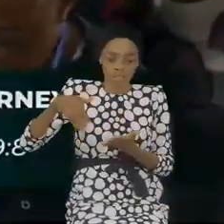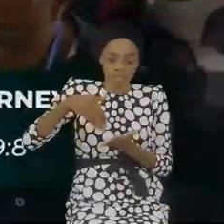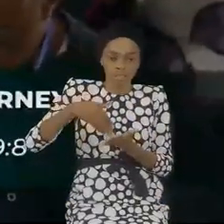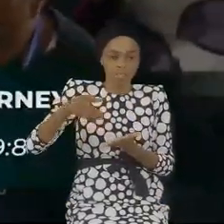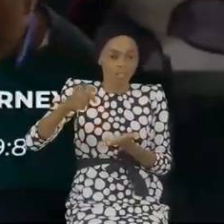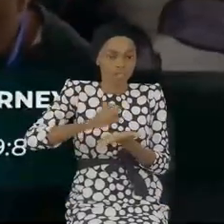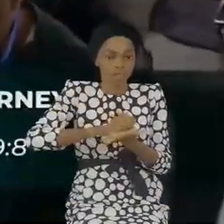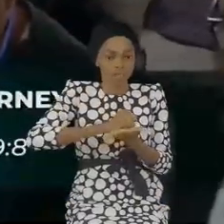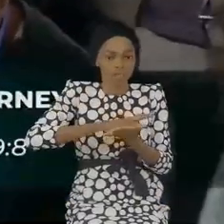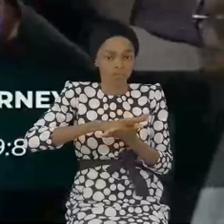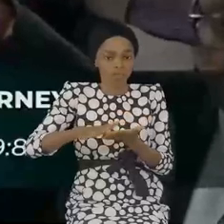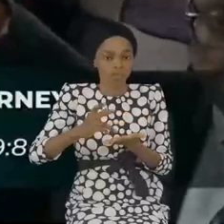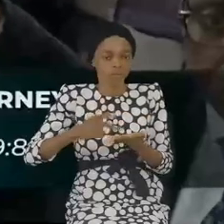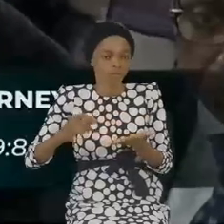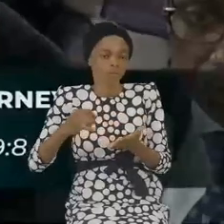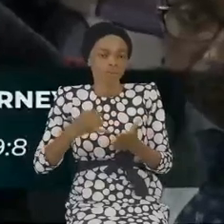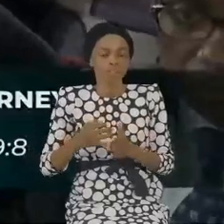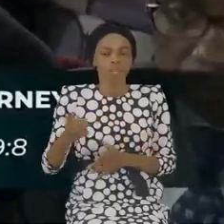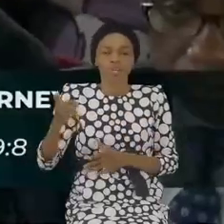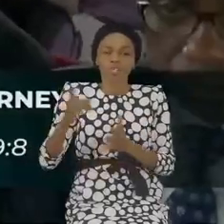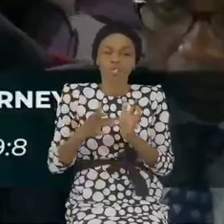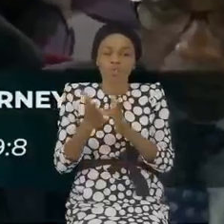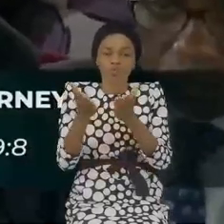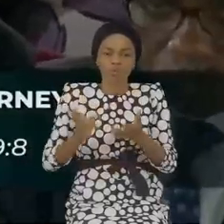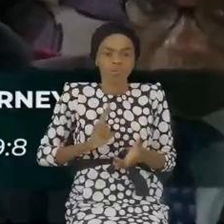qui en fait partie, il veut que nous sachions que